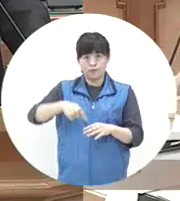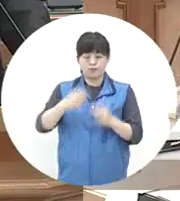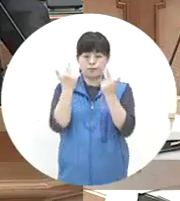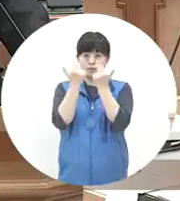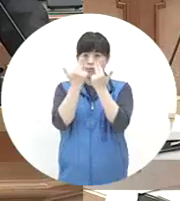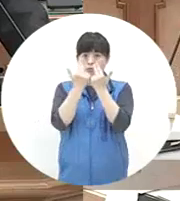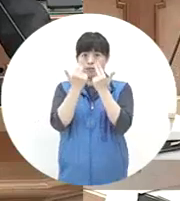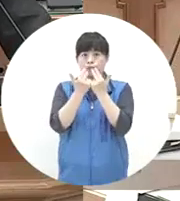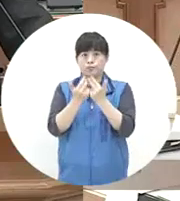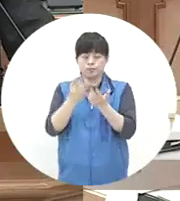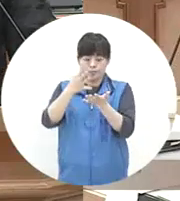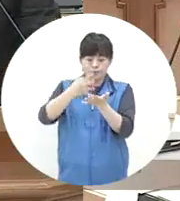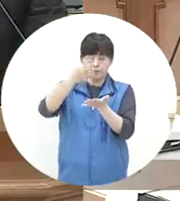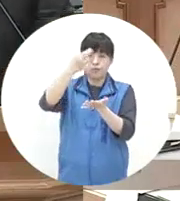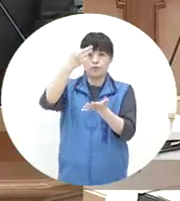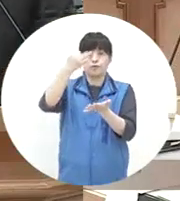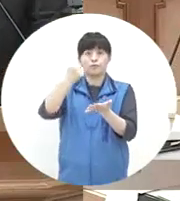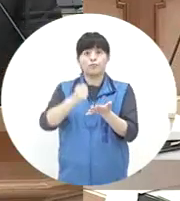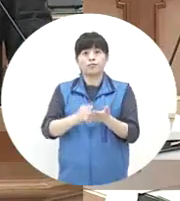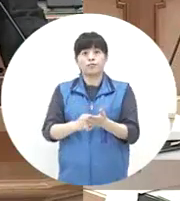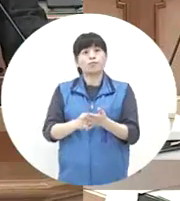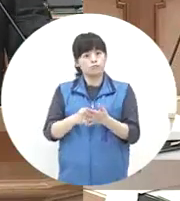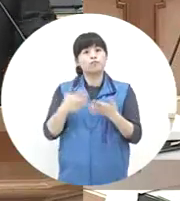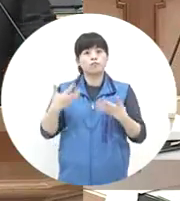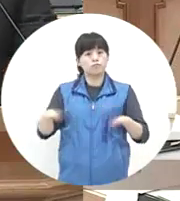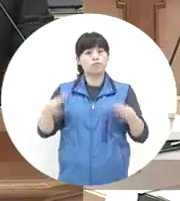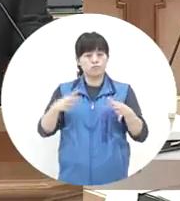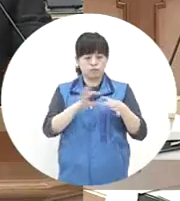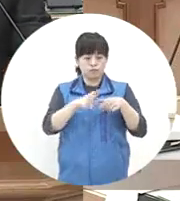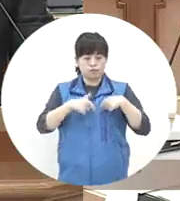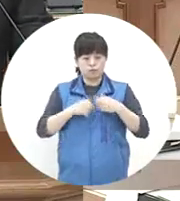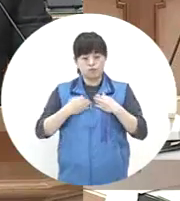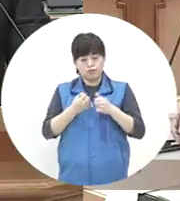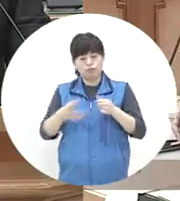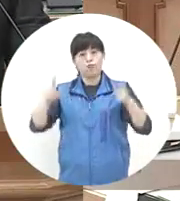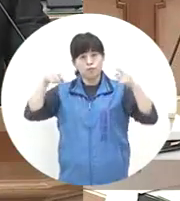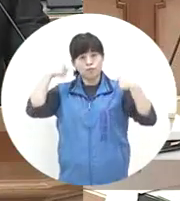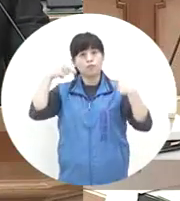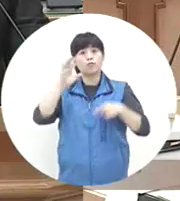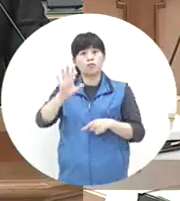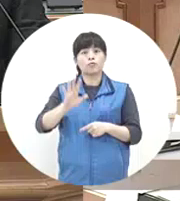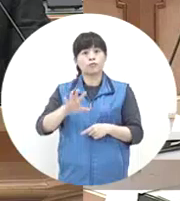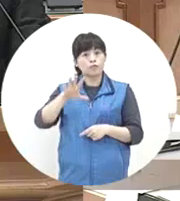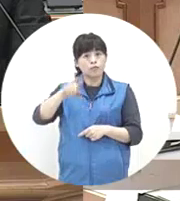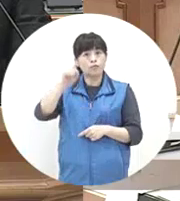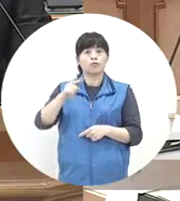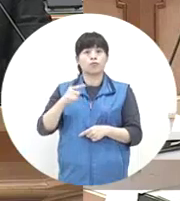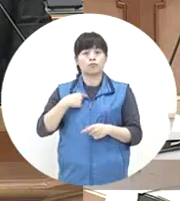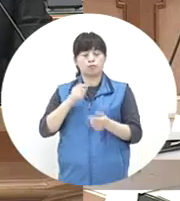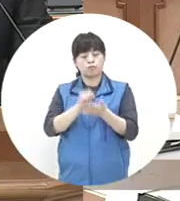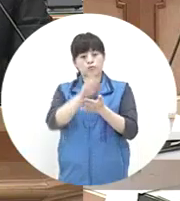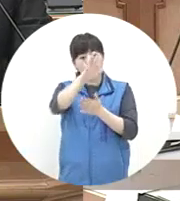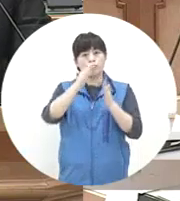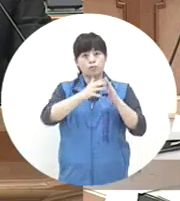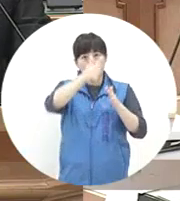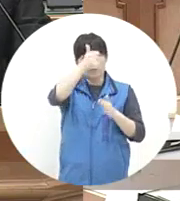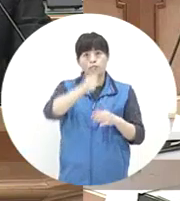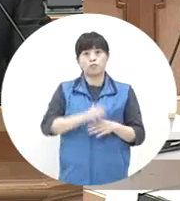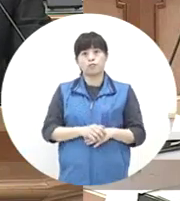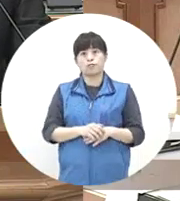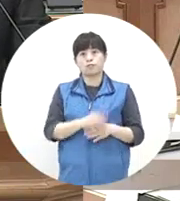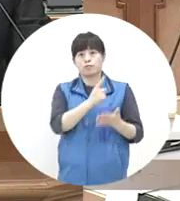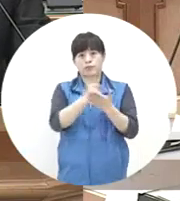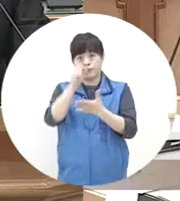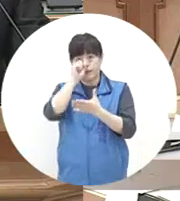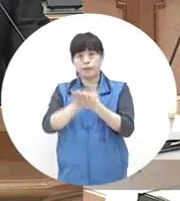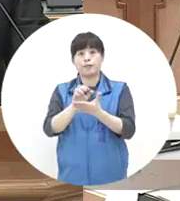哈的次数哈，其实是挺多的，关心我们的疫情也蛮多的。首先我要跟市长还有各位好朋友